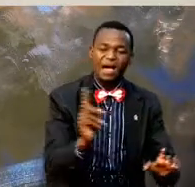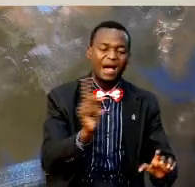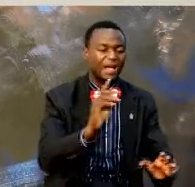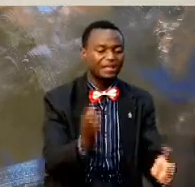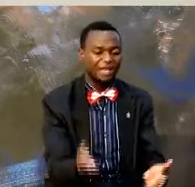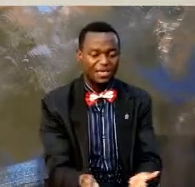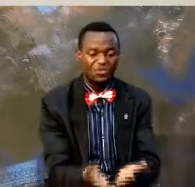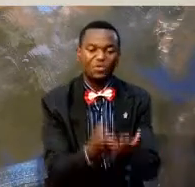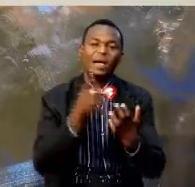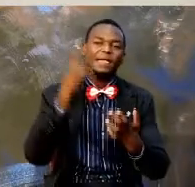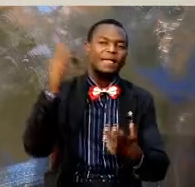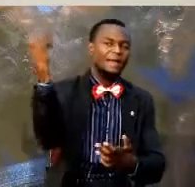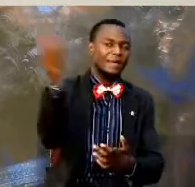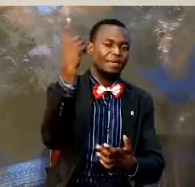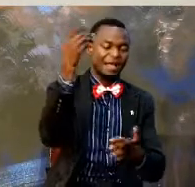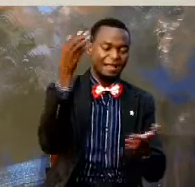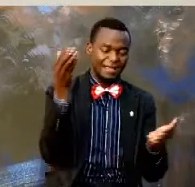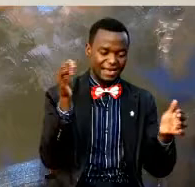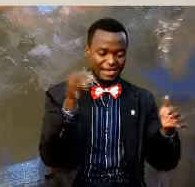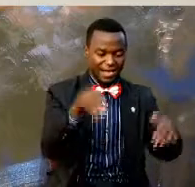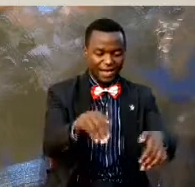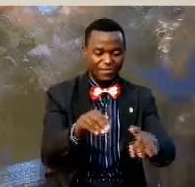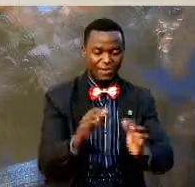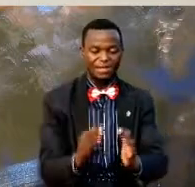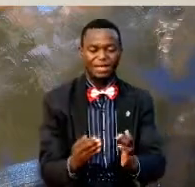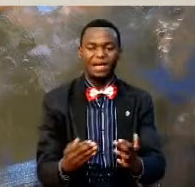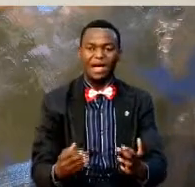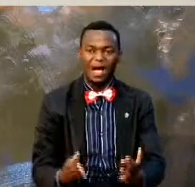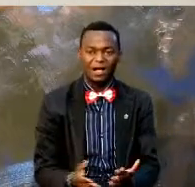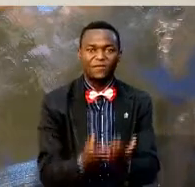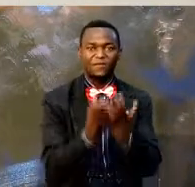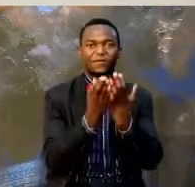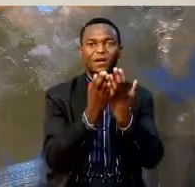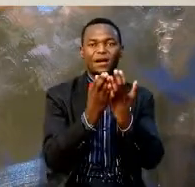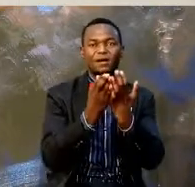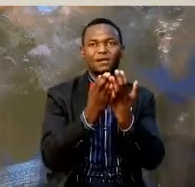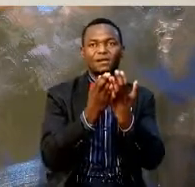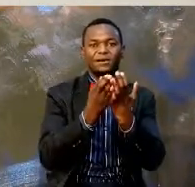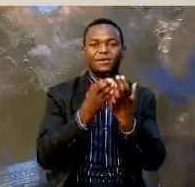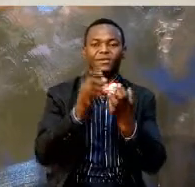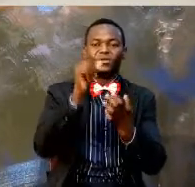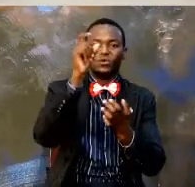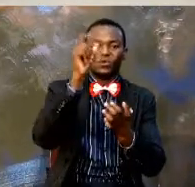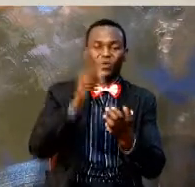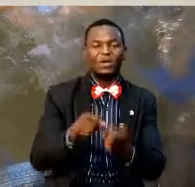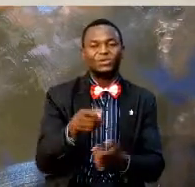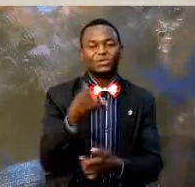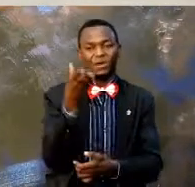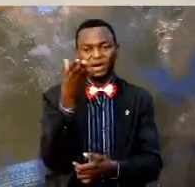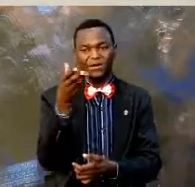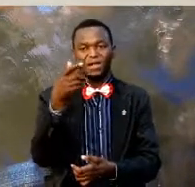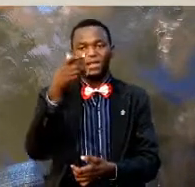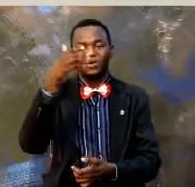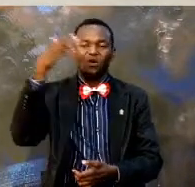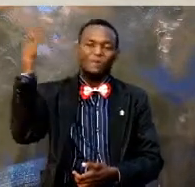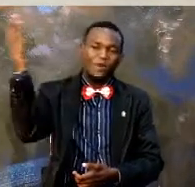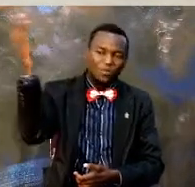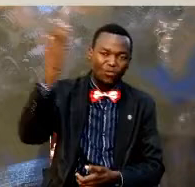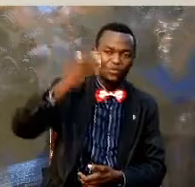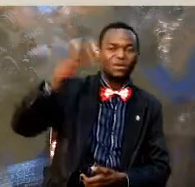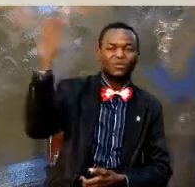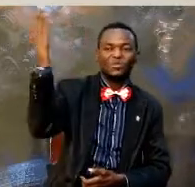Yesu pekee aliyeenda kaburini akainuka. Nenda India, watu waaminifu wa Bwana waliohubiri watu ulimwengu